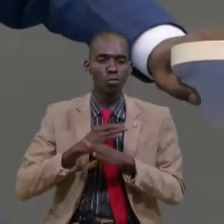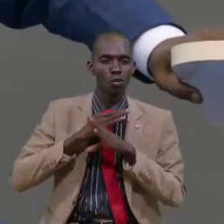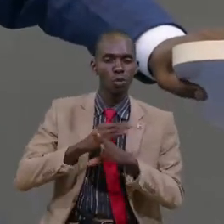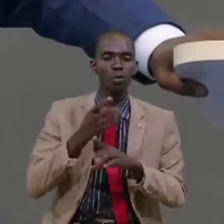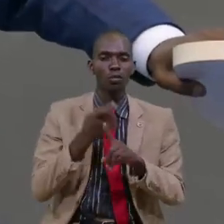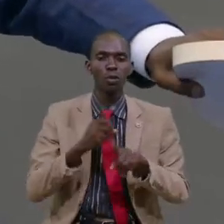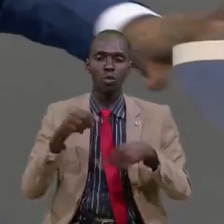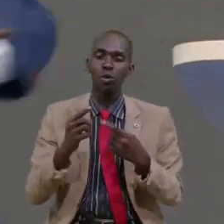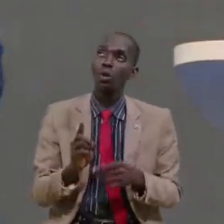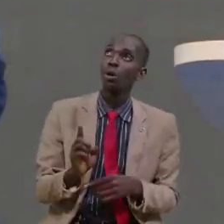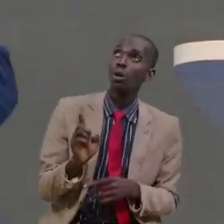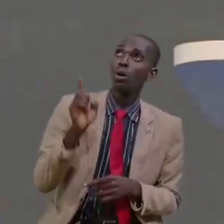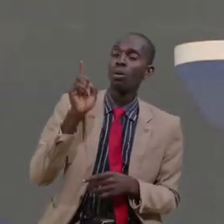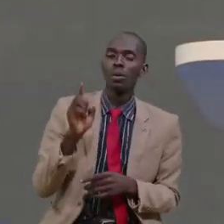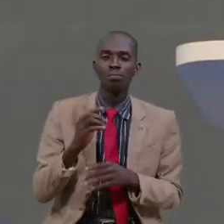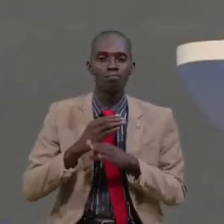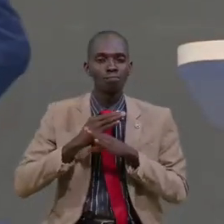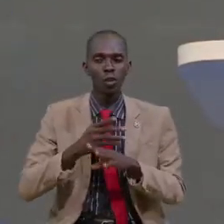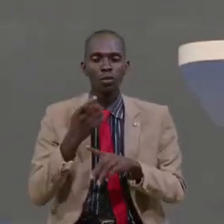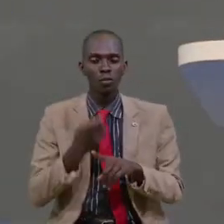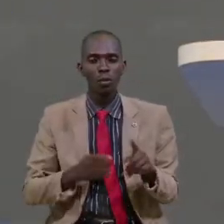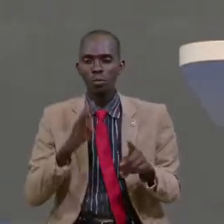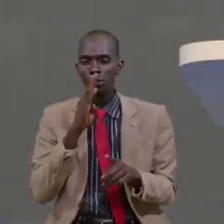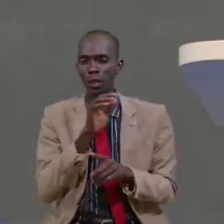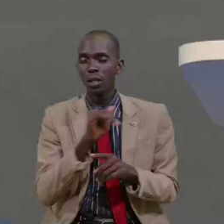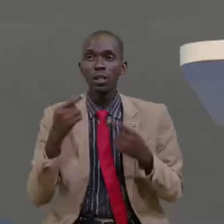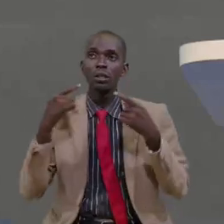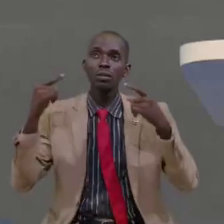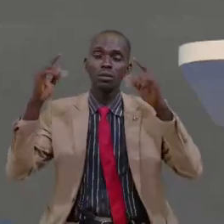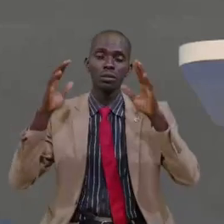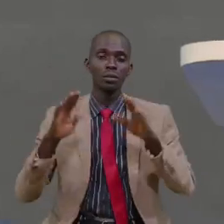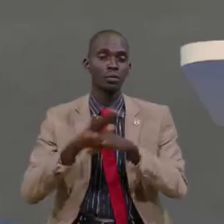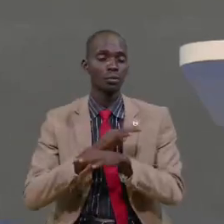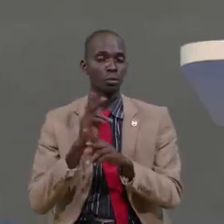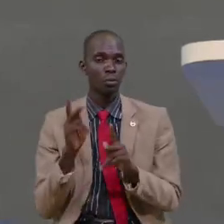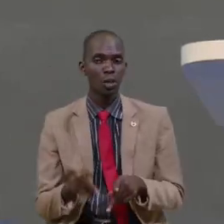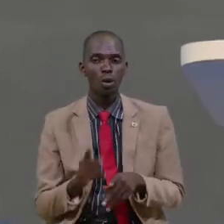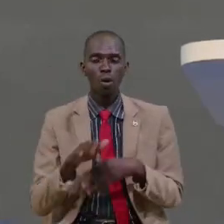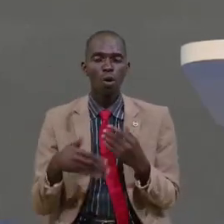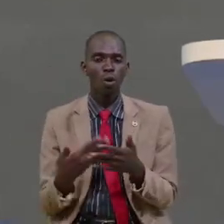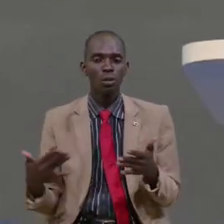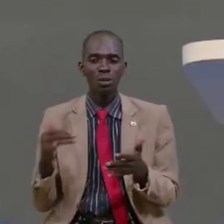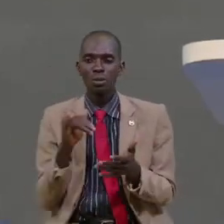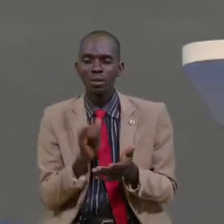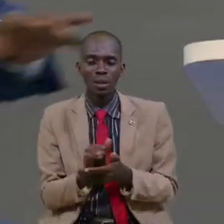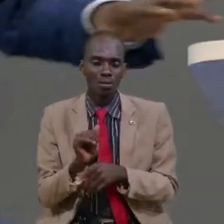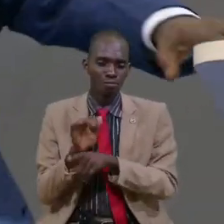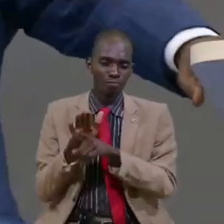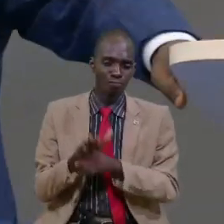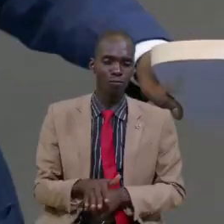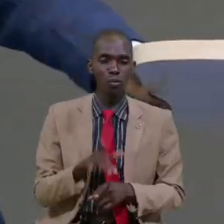d'atteindre un niveau plus supérieur et d'être un réalisateur, tout ce qui t'entravait